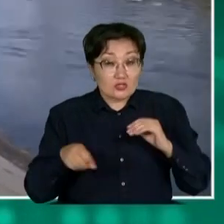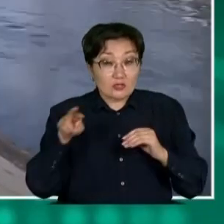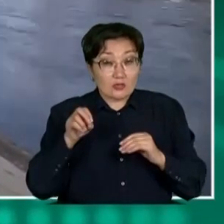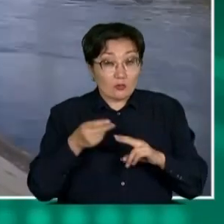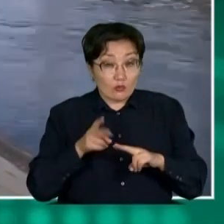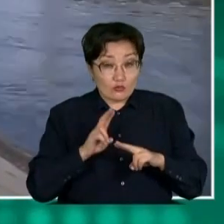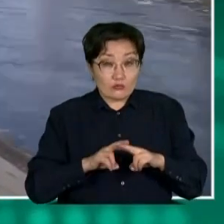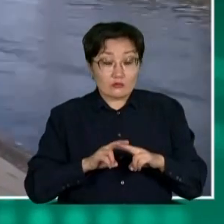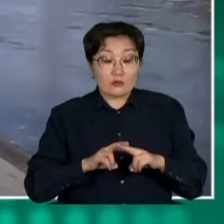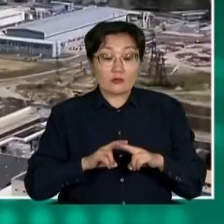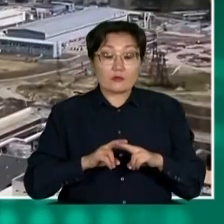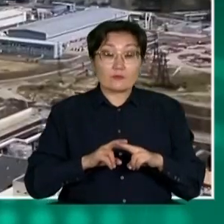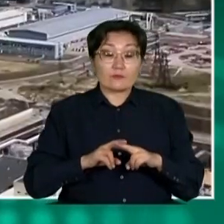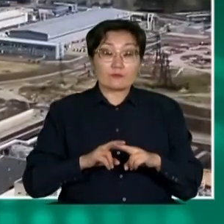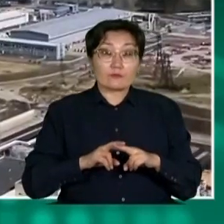бұл